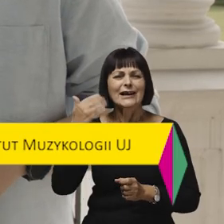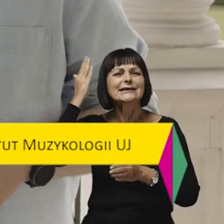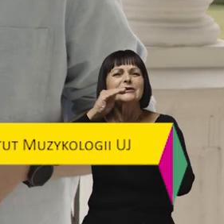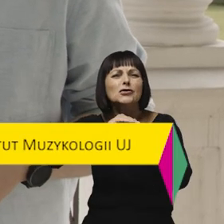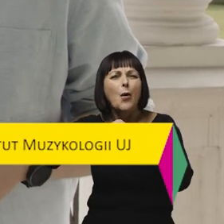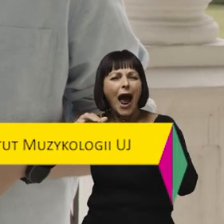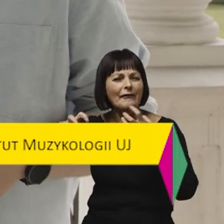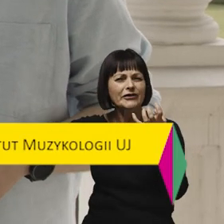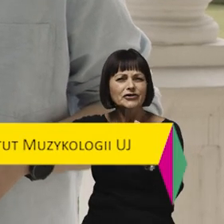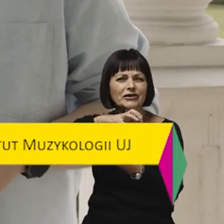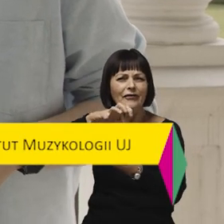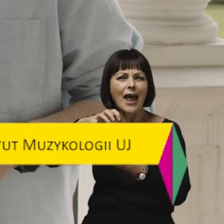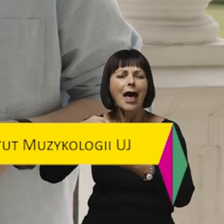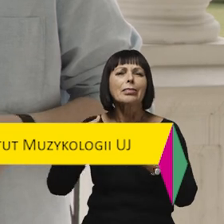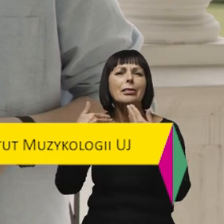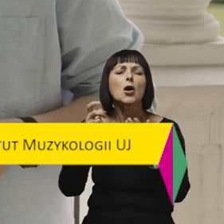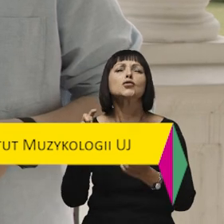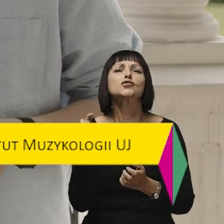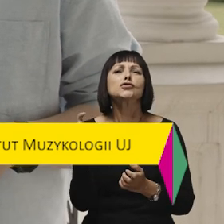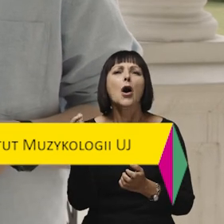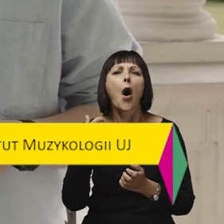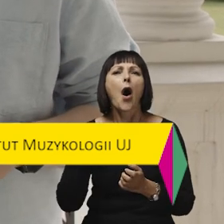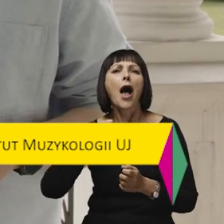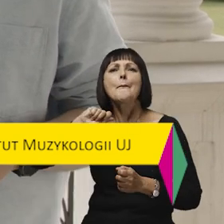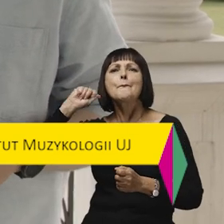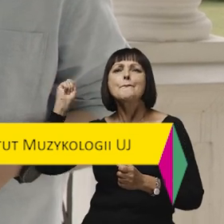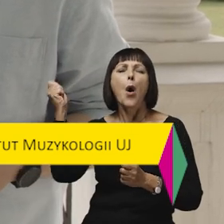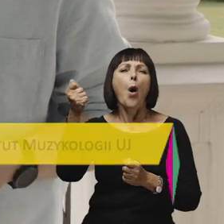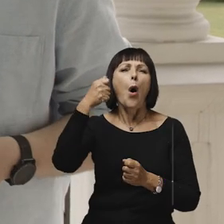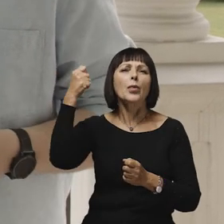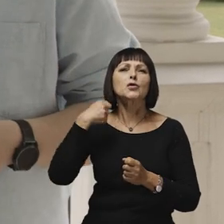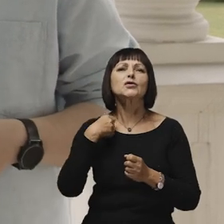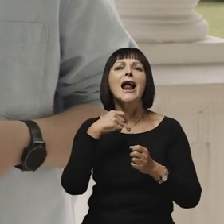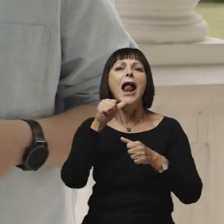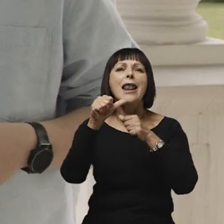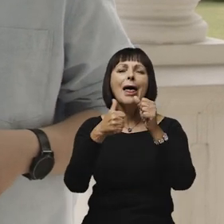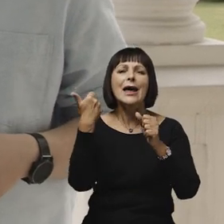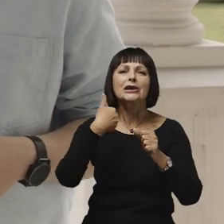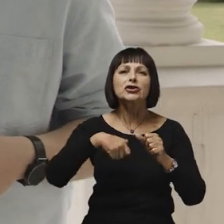i popularność przyniosło Paderewskiemu pierwsze tournée koncertowe z lat